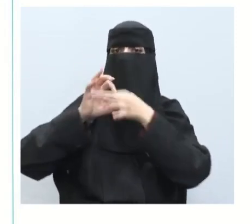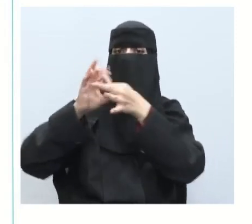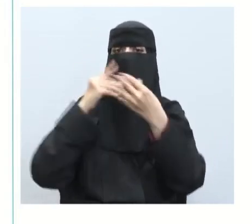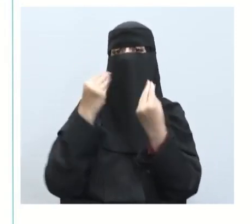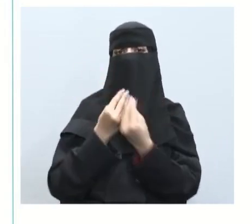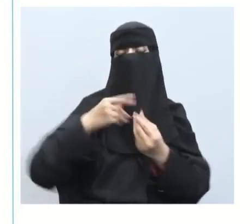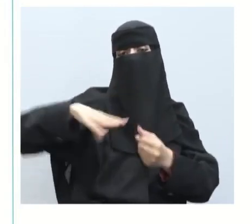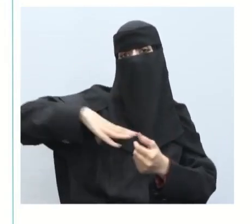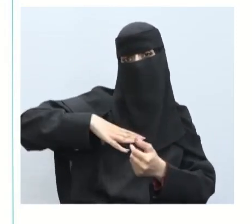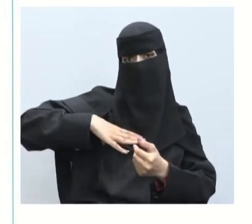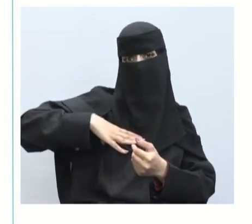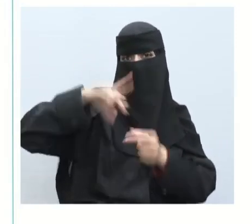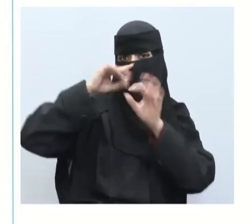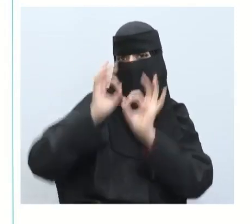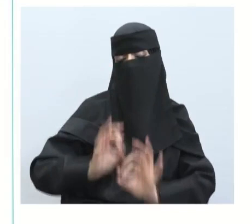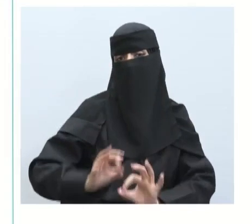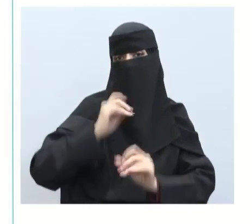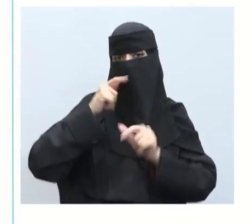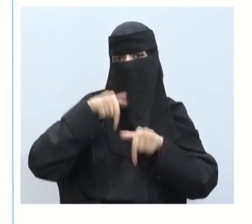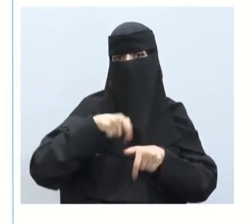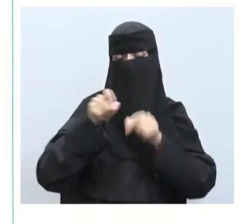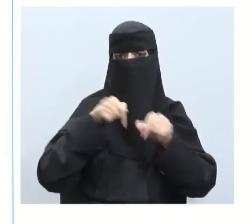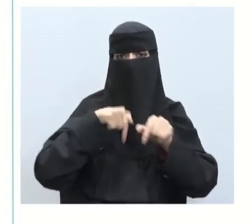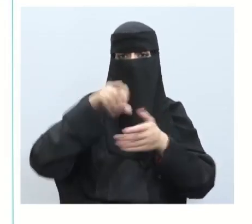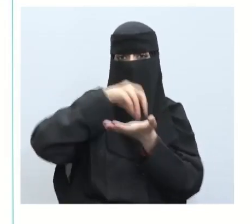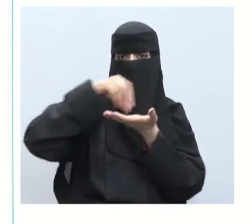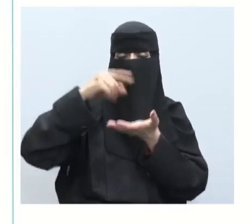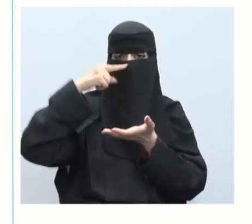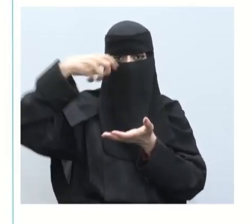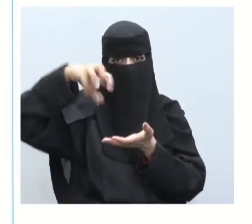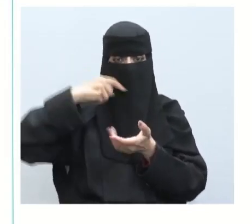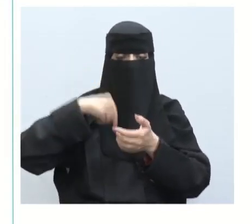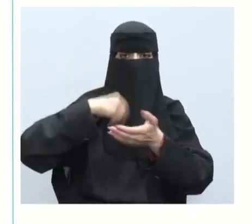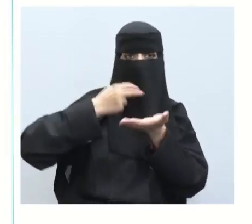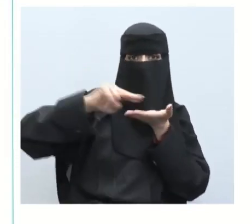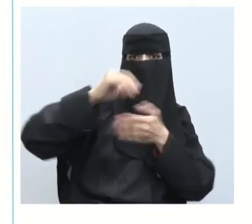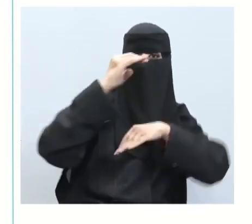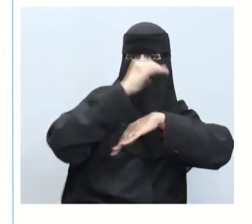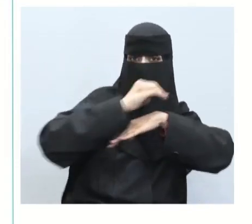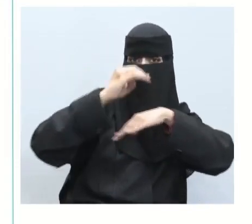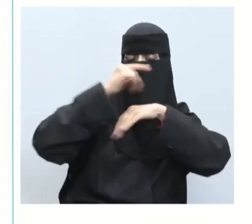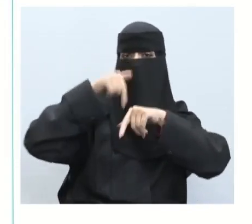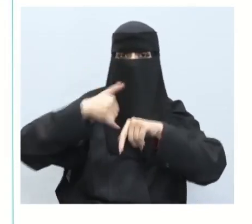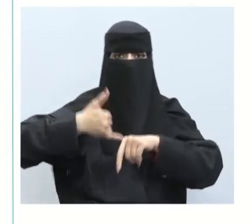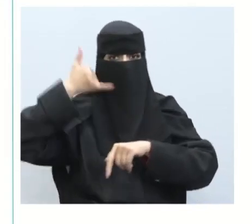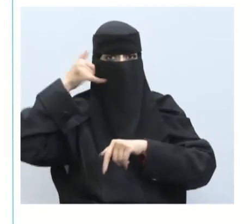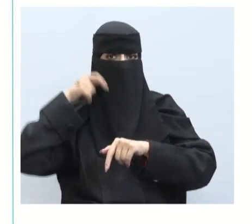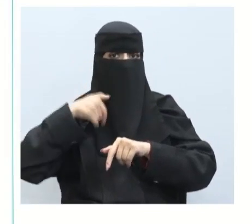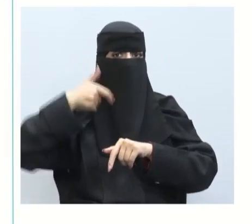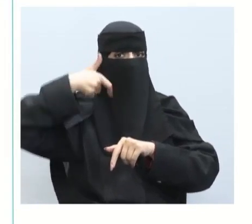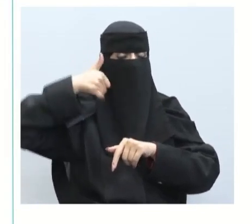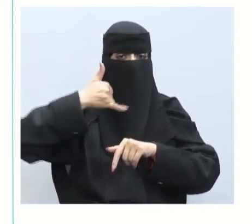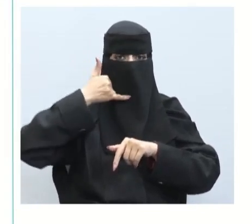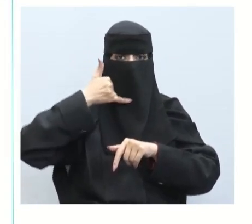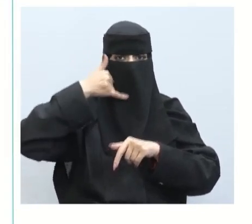التواصل او مدير التواصل قد يكون قنوات سهله مثلا كايمي البريد الالكتروني او الاتصال او غيره او